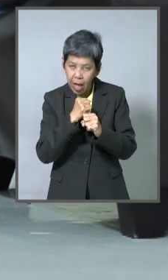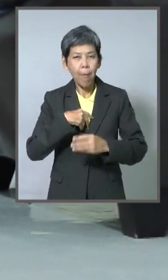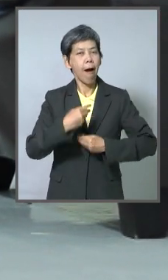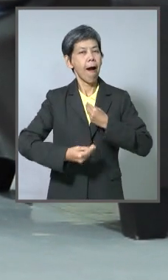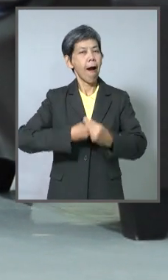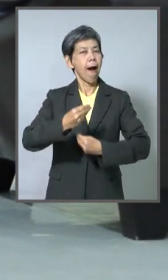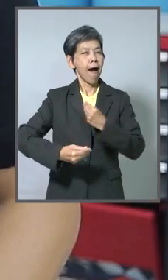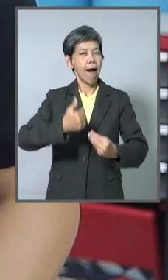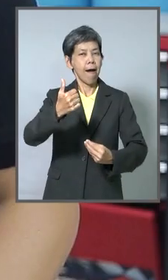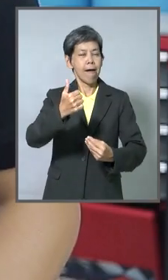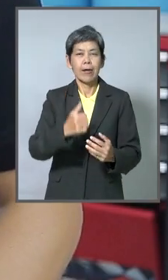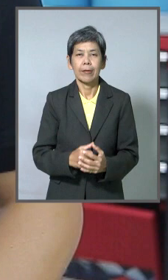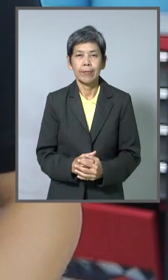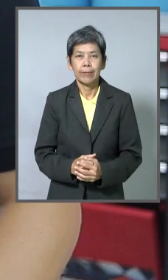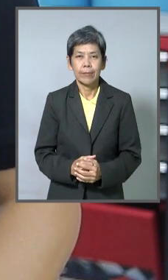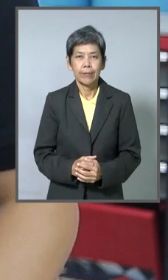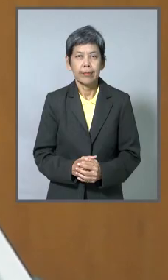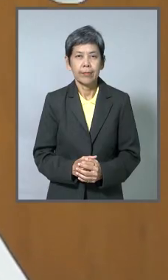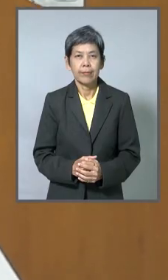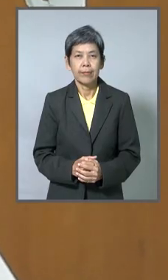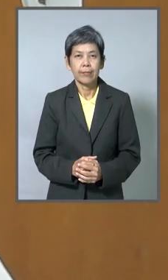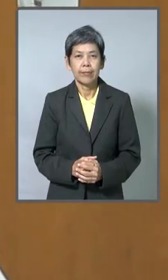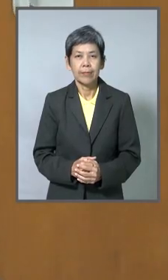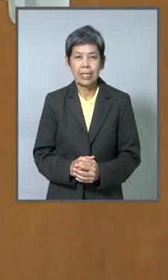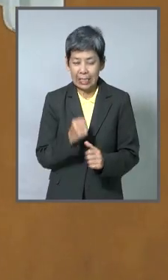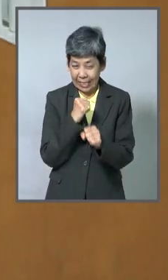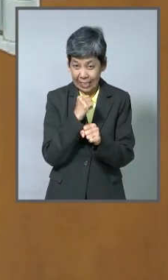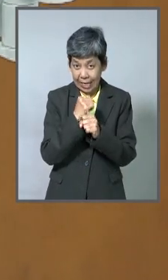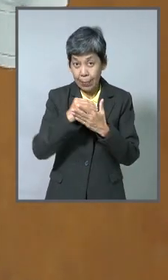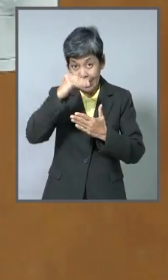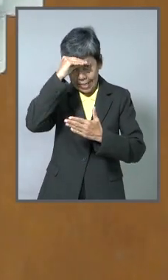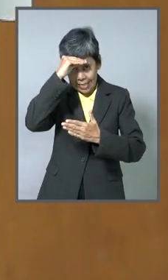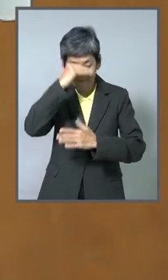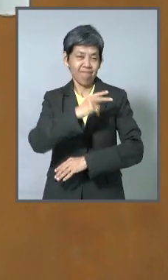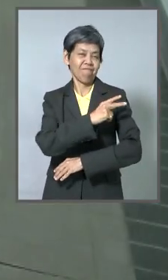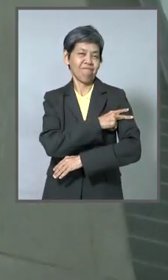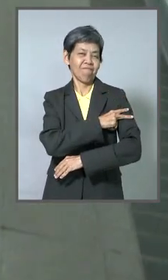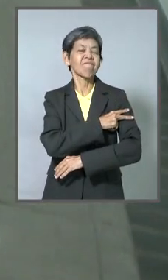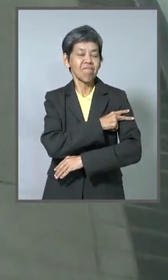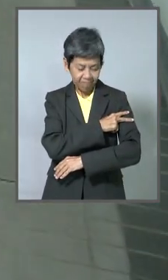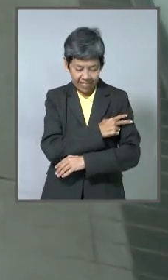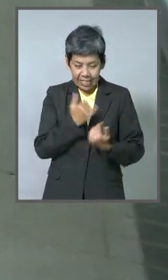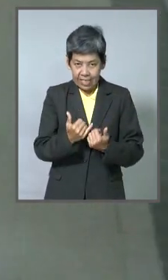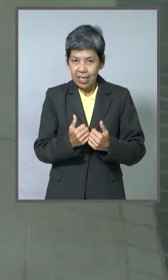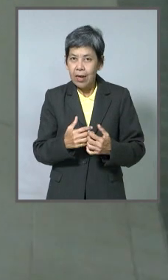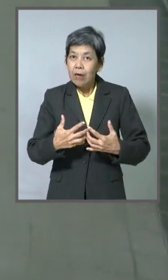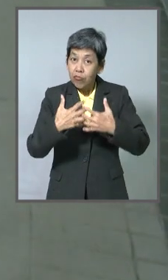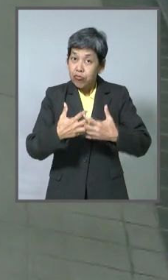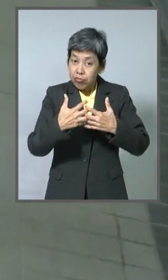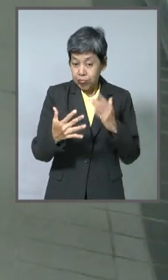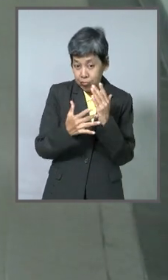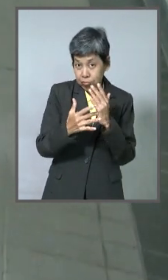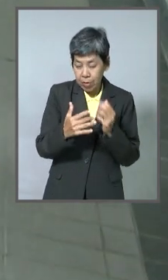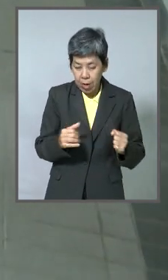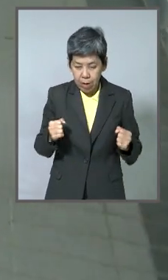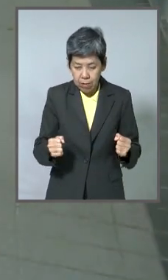นาโปรดักต์จนออกขายสู่เชิงพาณิชย์ ผลงานจบการศึกษาระดับปริญญาโทตอน